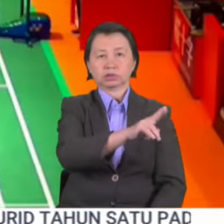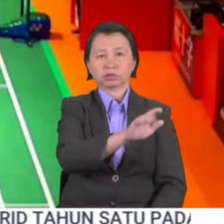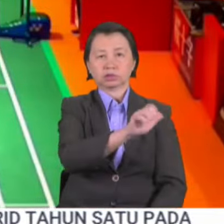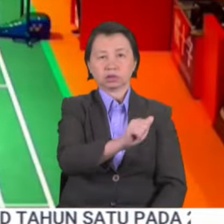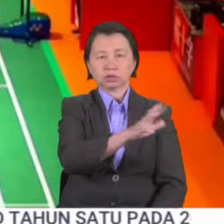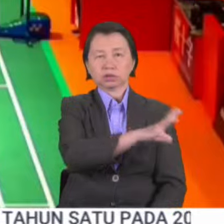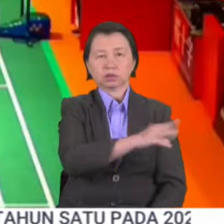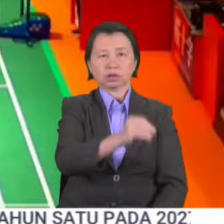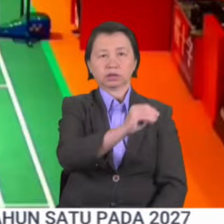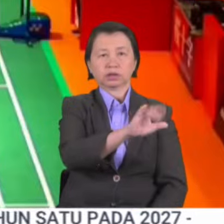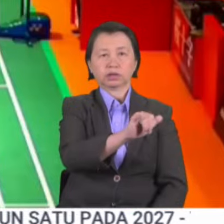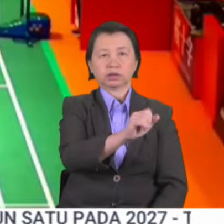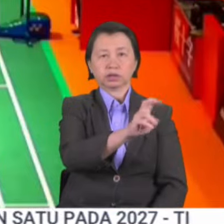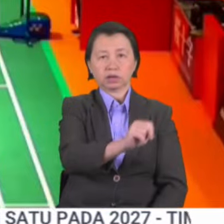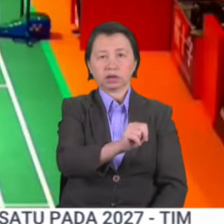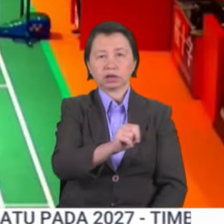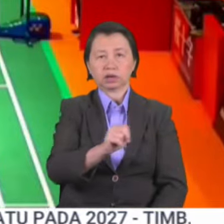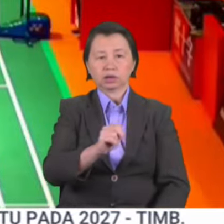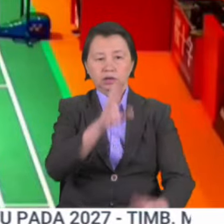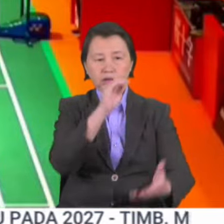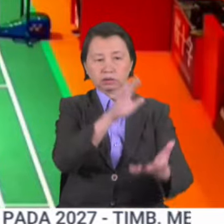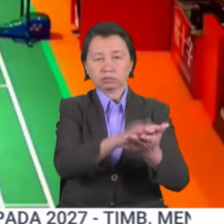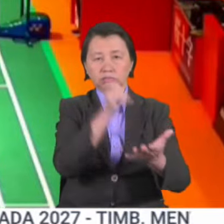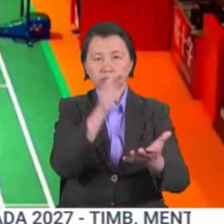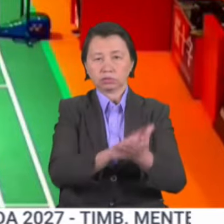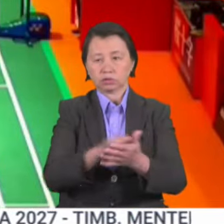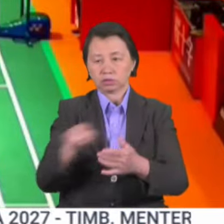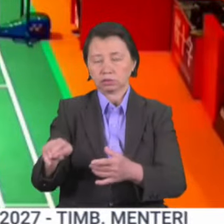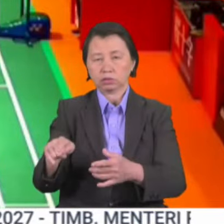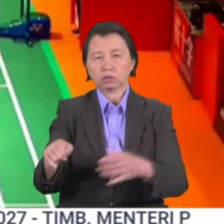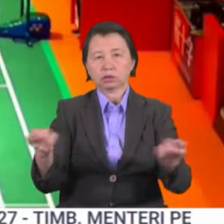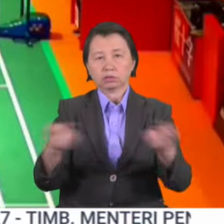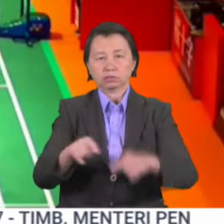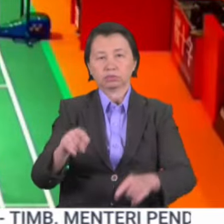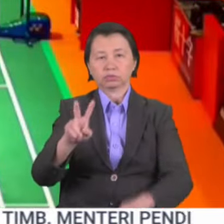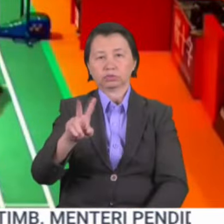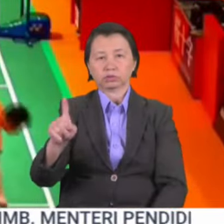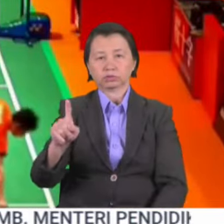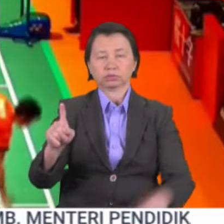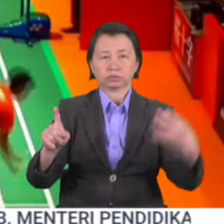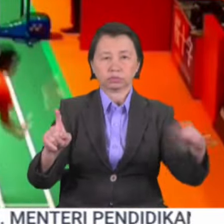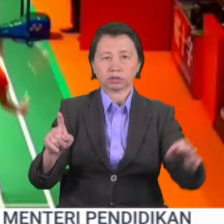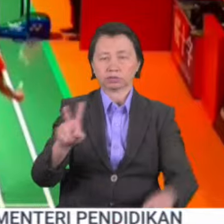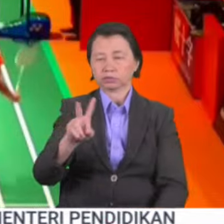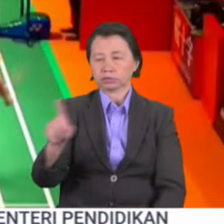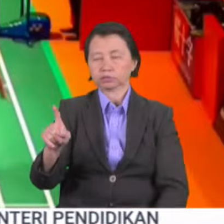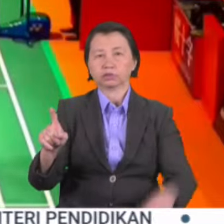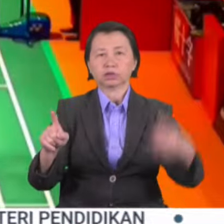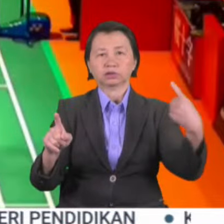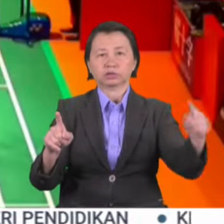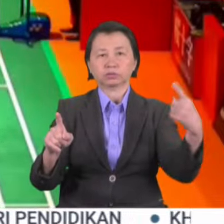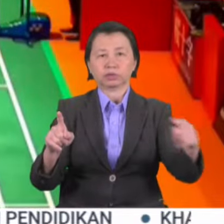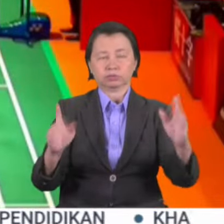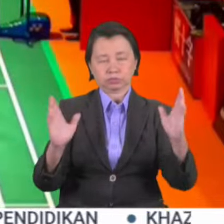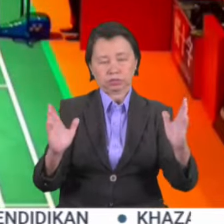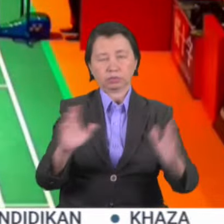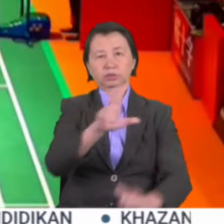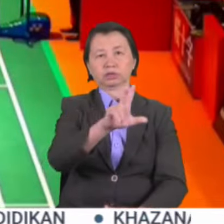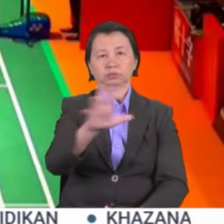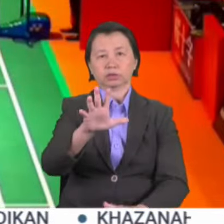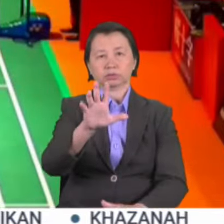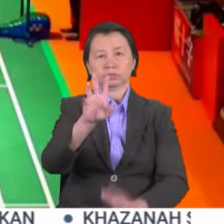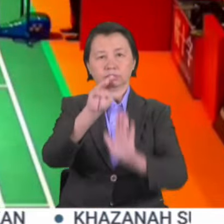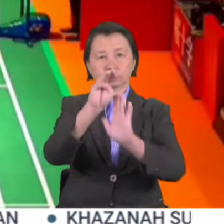Jihong Yang Jiayi. Pasangan suami isteri itu menutup perlawanan 21-19, 21-11 dalam tempoh